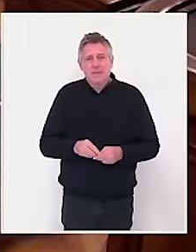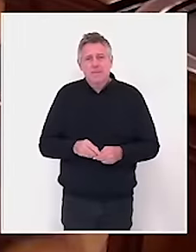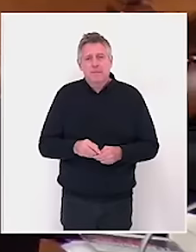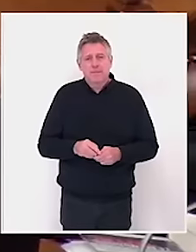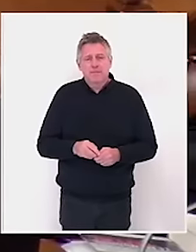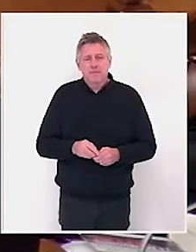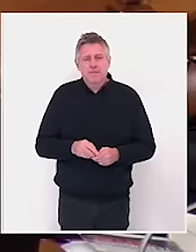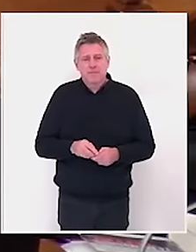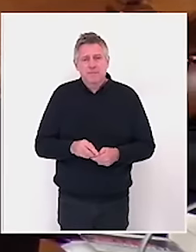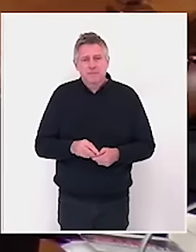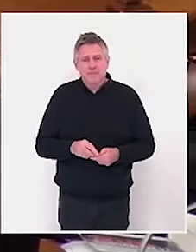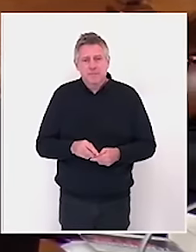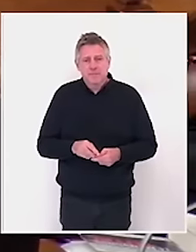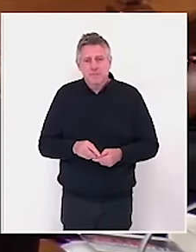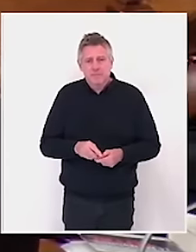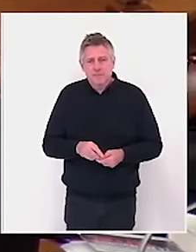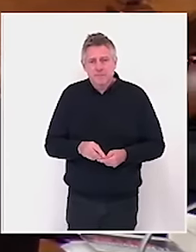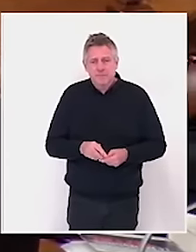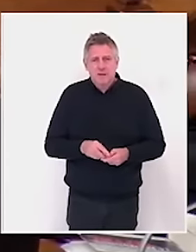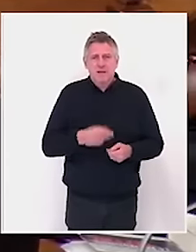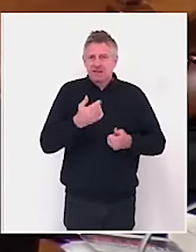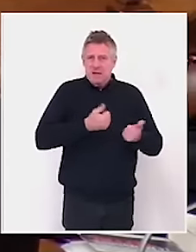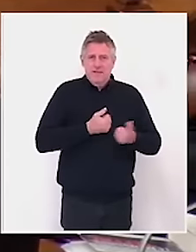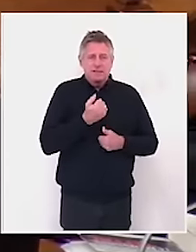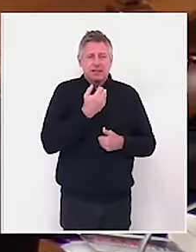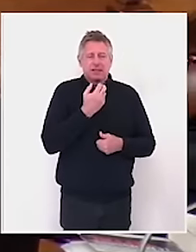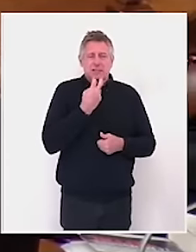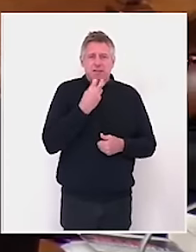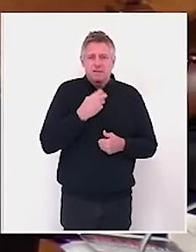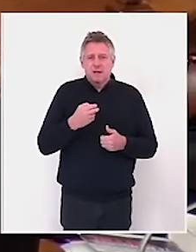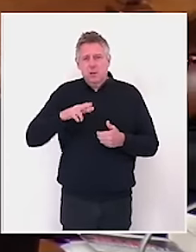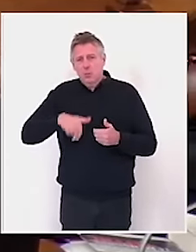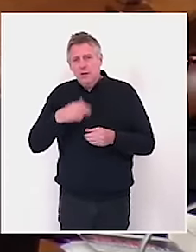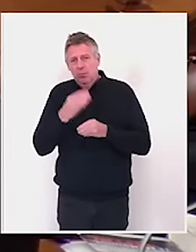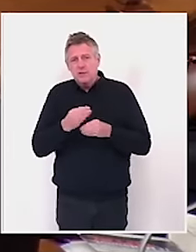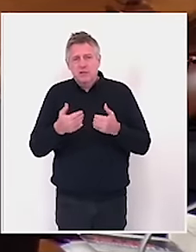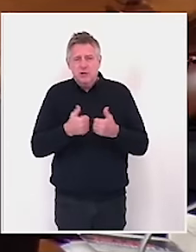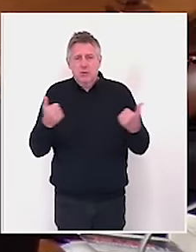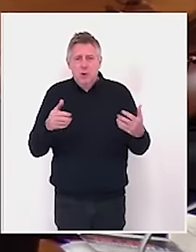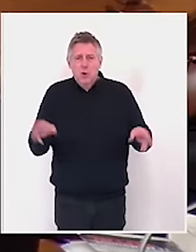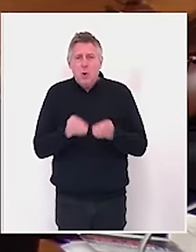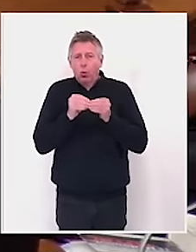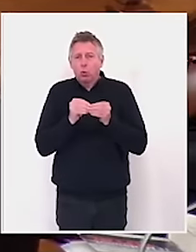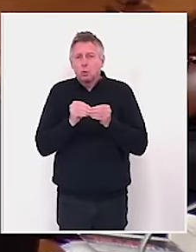En fait, on a dégroupé les deux, hein, celle sur les services civiques et puis celle sur les contrats d'apprentissage. Mais en fait, je regroupe